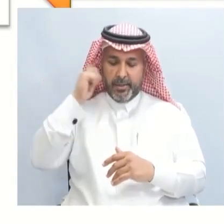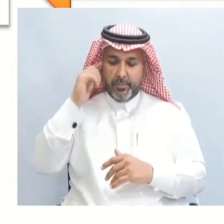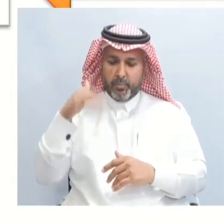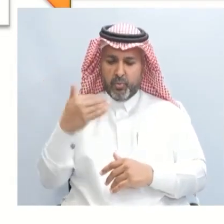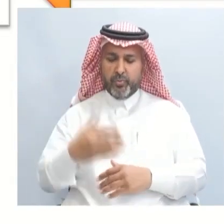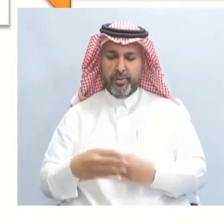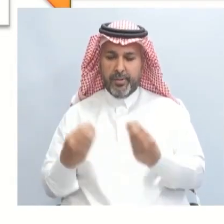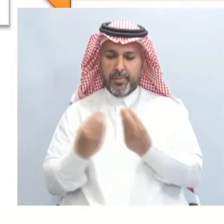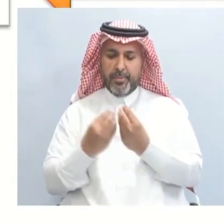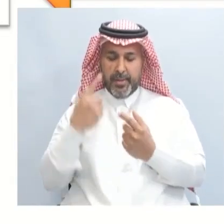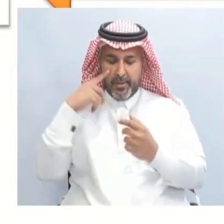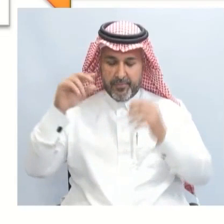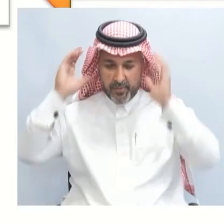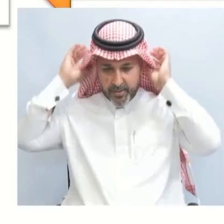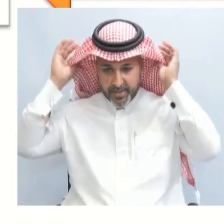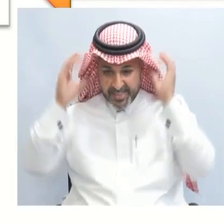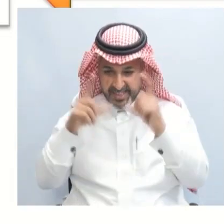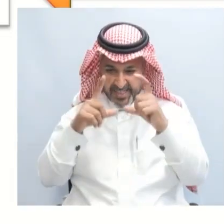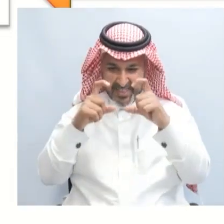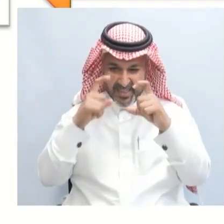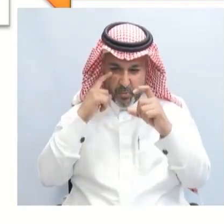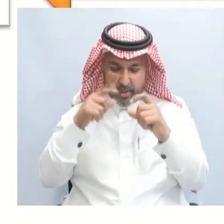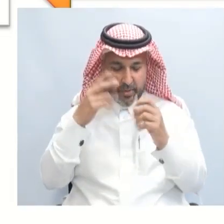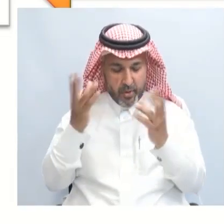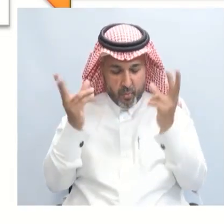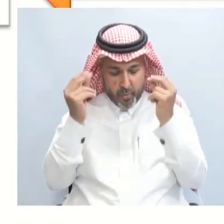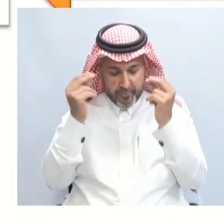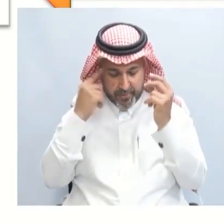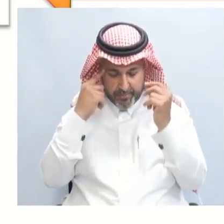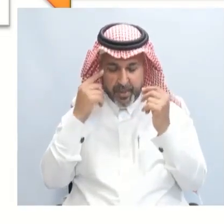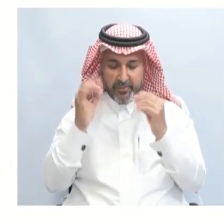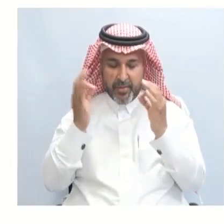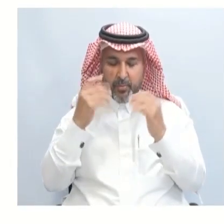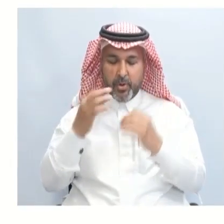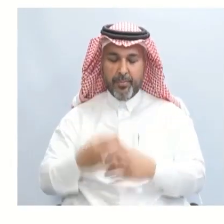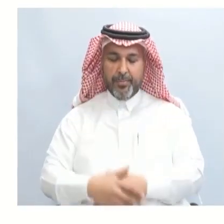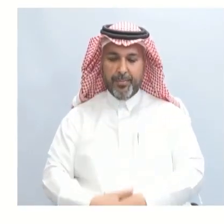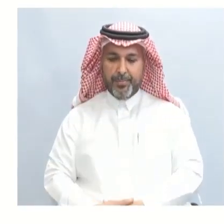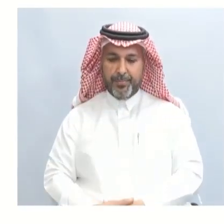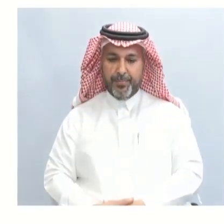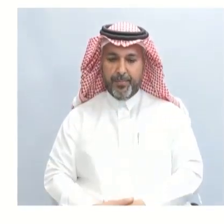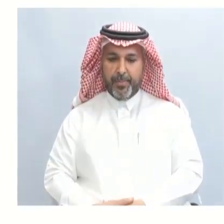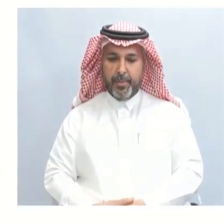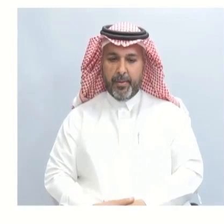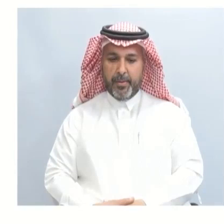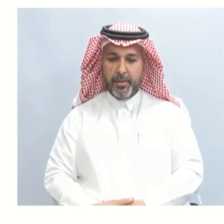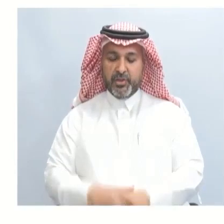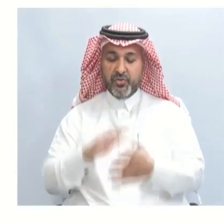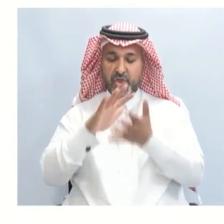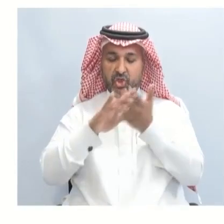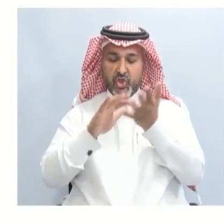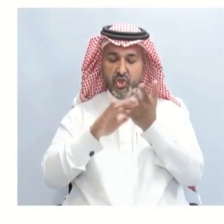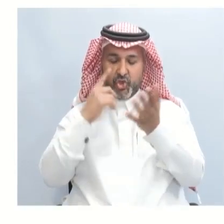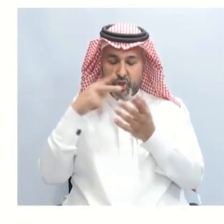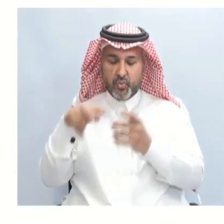حرف انقلها او صورها لانها تسهل عليك حفظ الرموز لديك جدول جدا